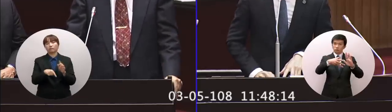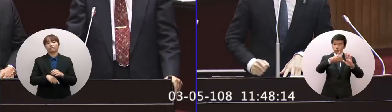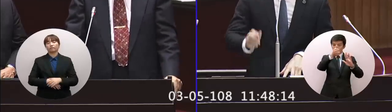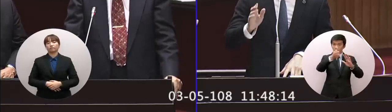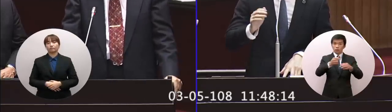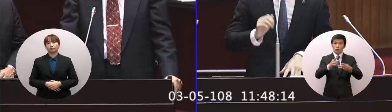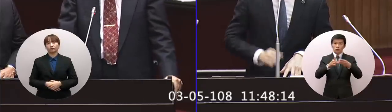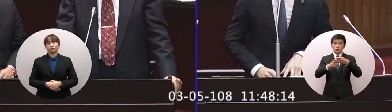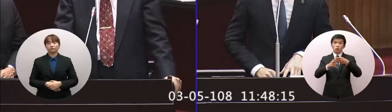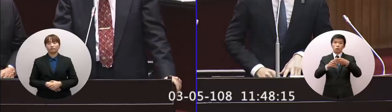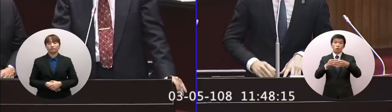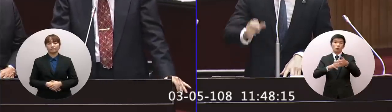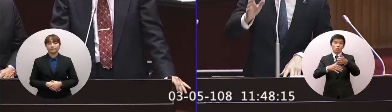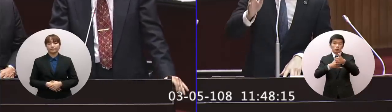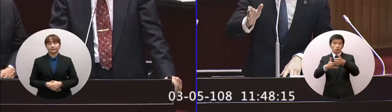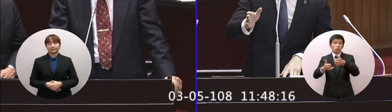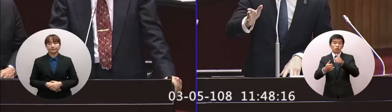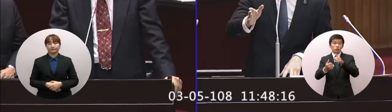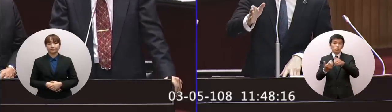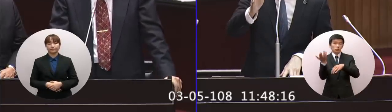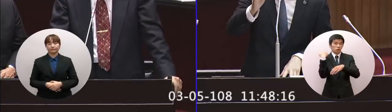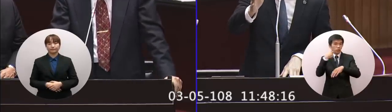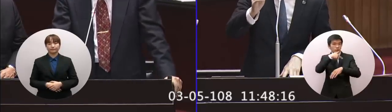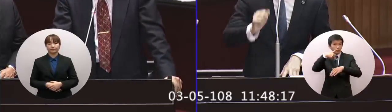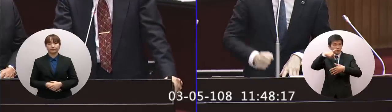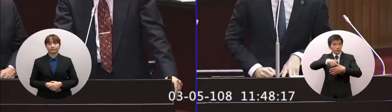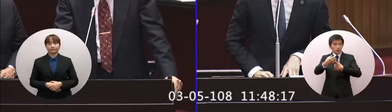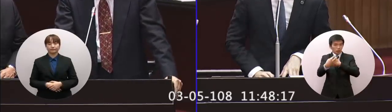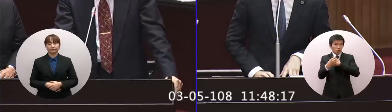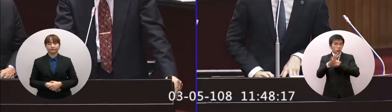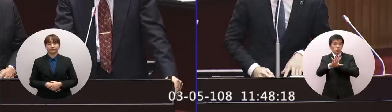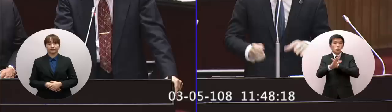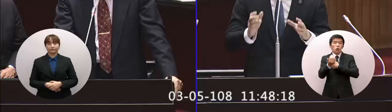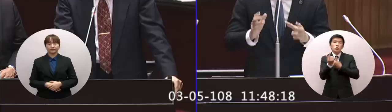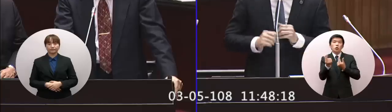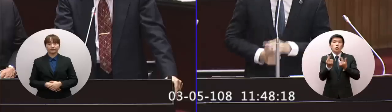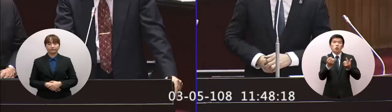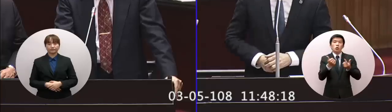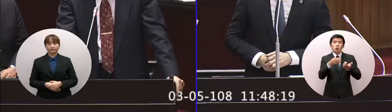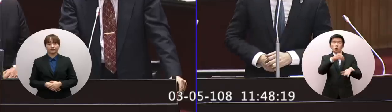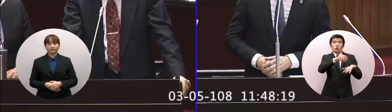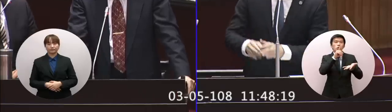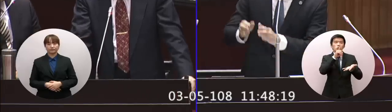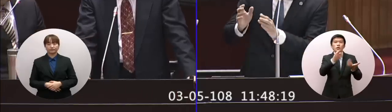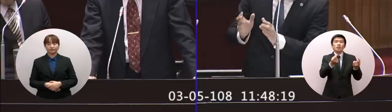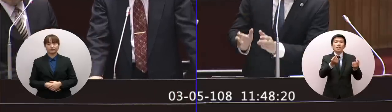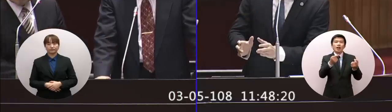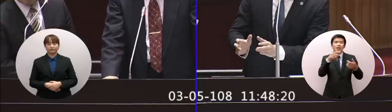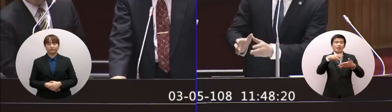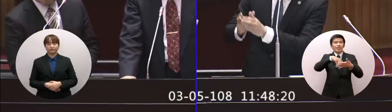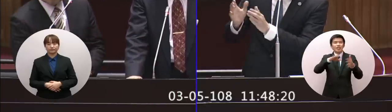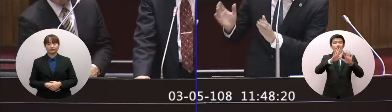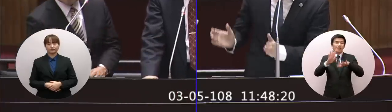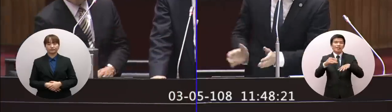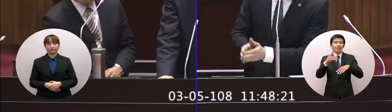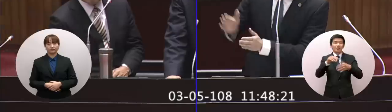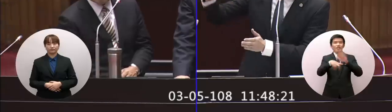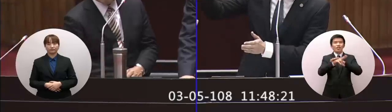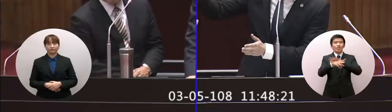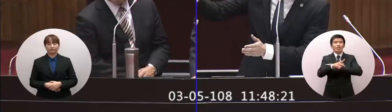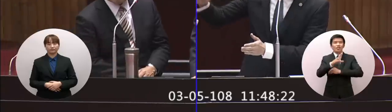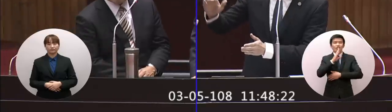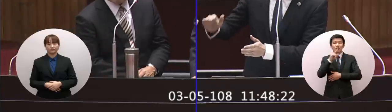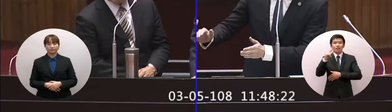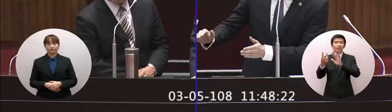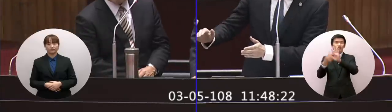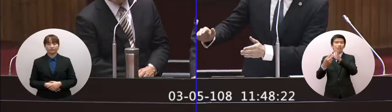委伊私底下有来甲我报告，结果报告的内容甲差不多，头拄啊差不多，其实就是无内容啊。伊的内容。无法度去解释讲，像